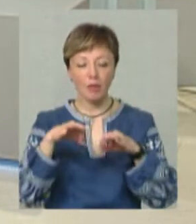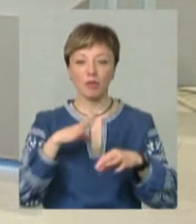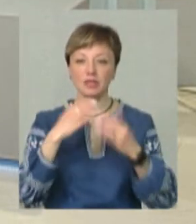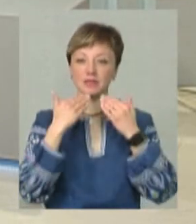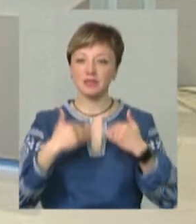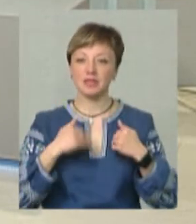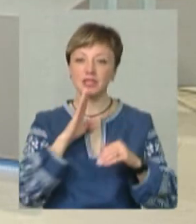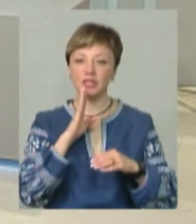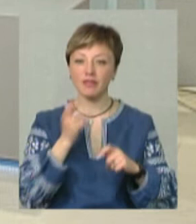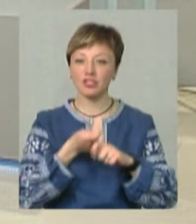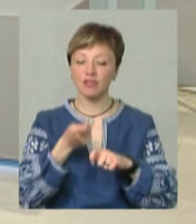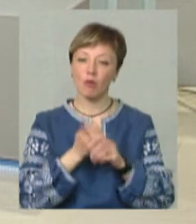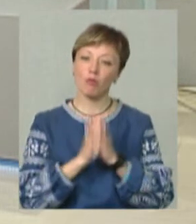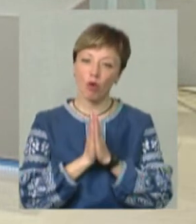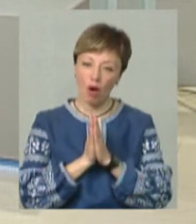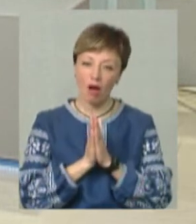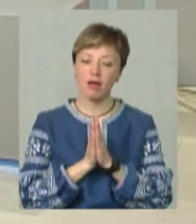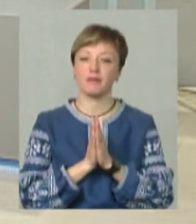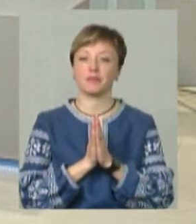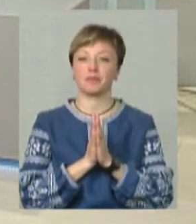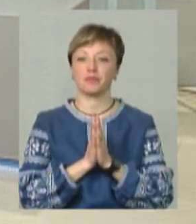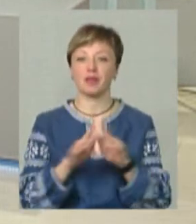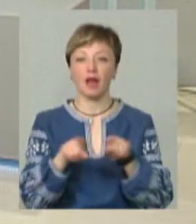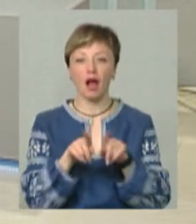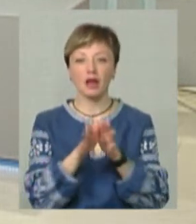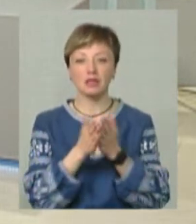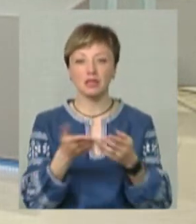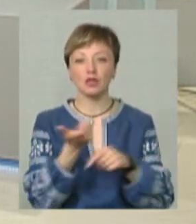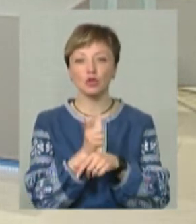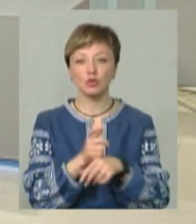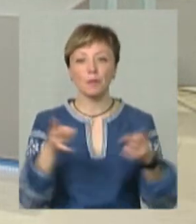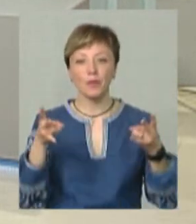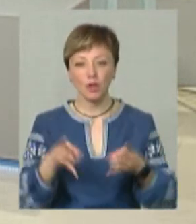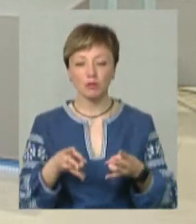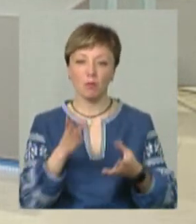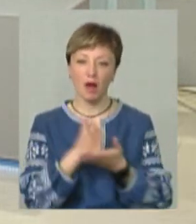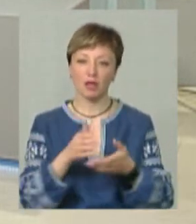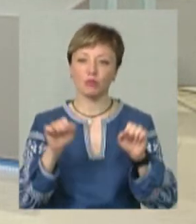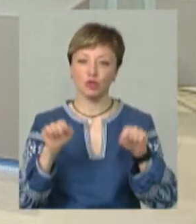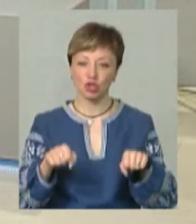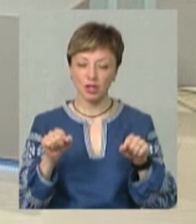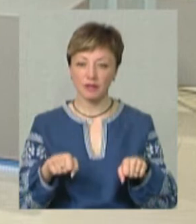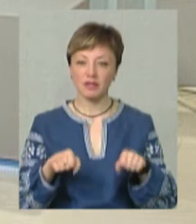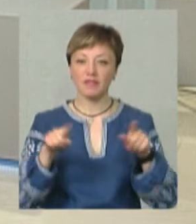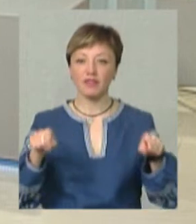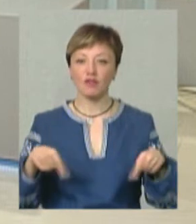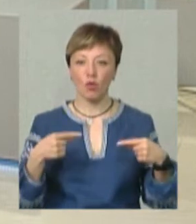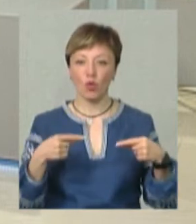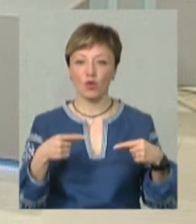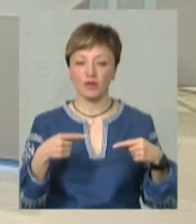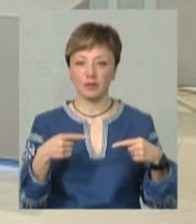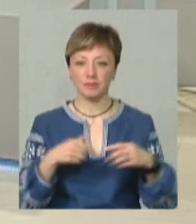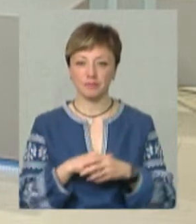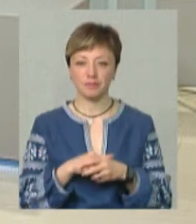зверталися вишивальниці з проханням, що така книга дуже потрібна для того, щоб мати можливість відтворювати їх.